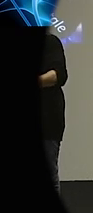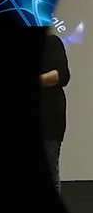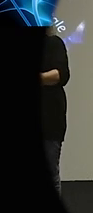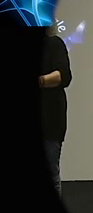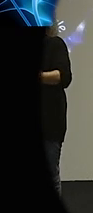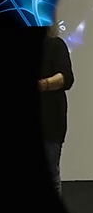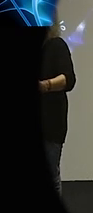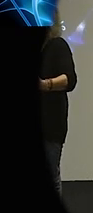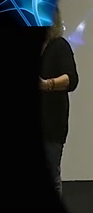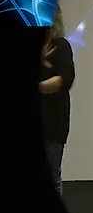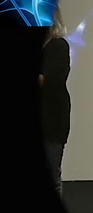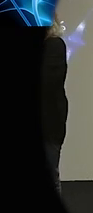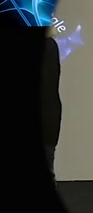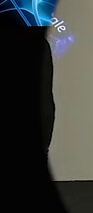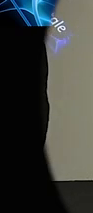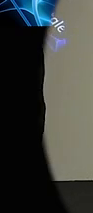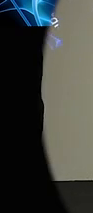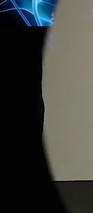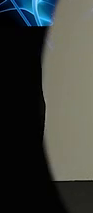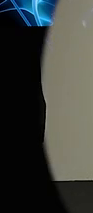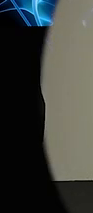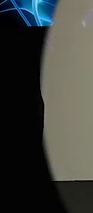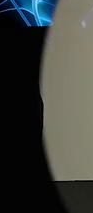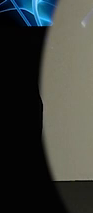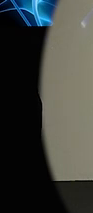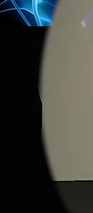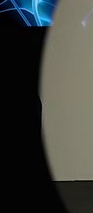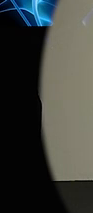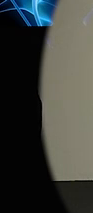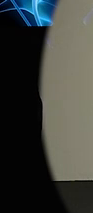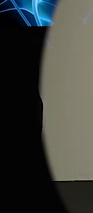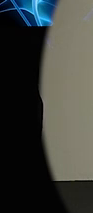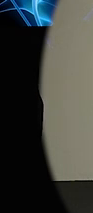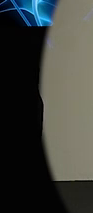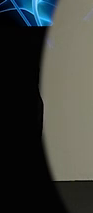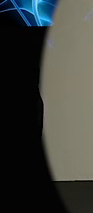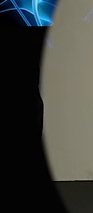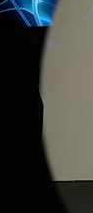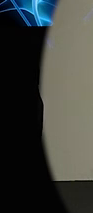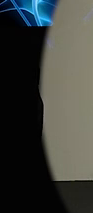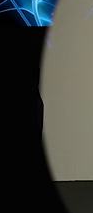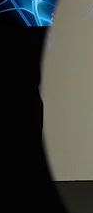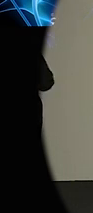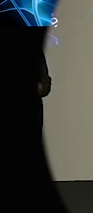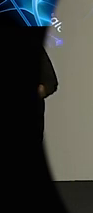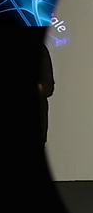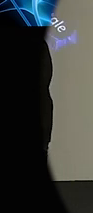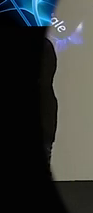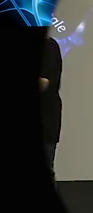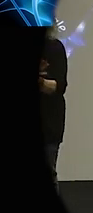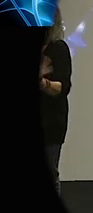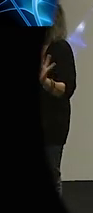la question pour les personnes sourdes, parce que c'est des personnes qui, tous les jours, sont empêchées, en fait, au quotidien, dans la communication,